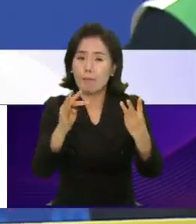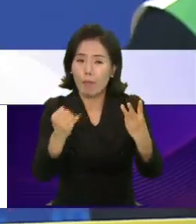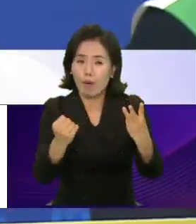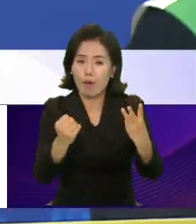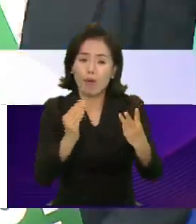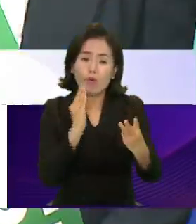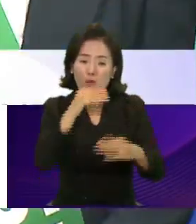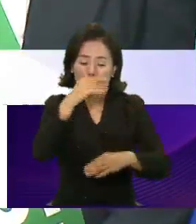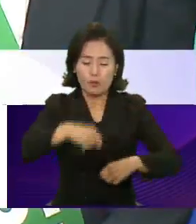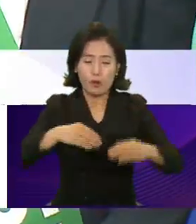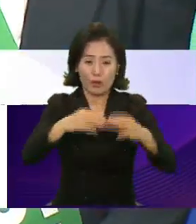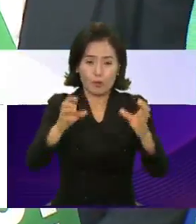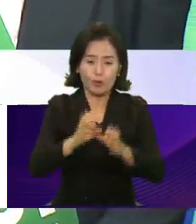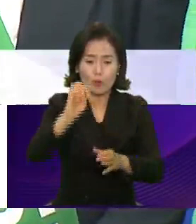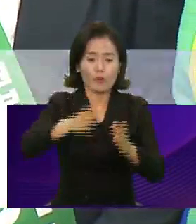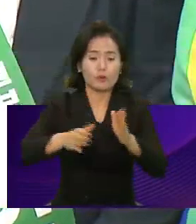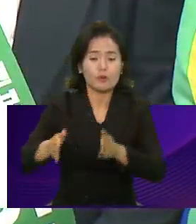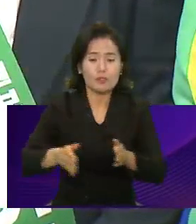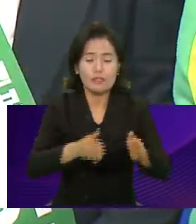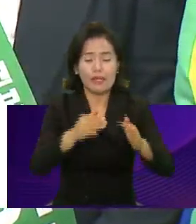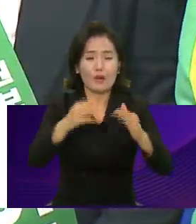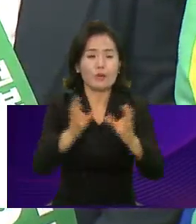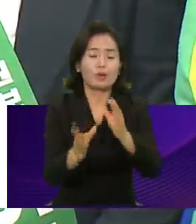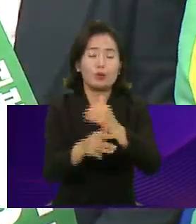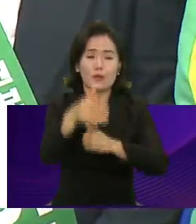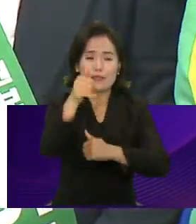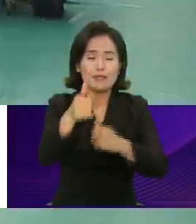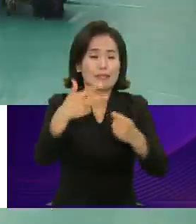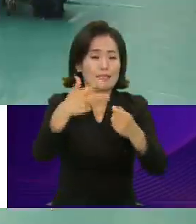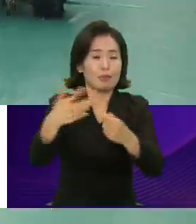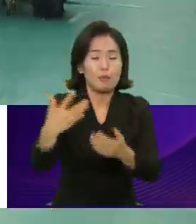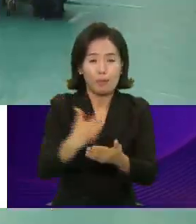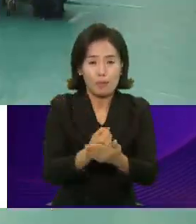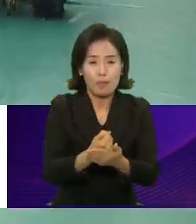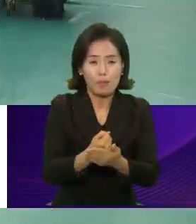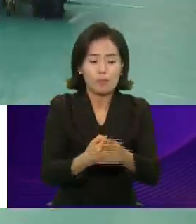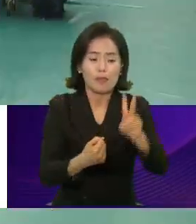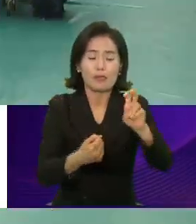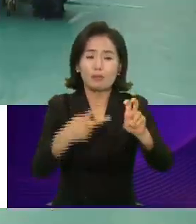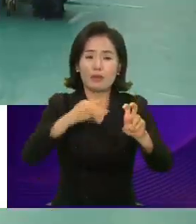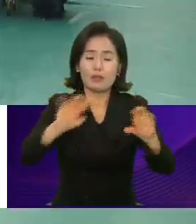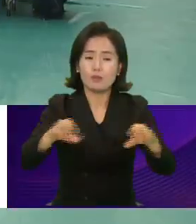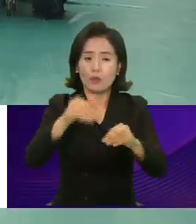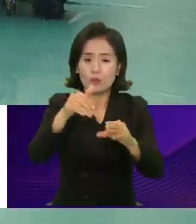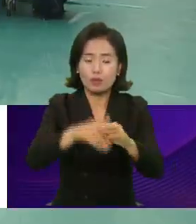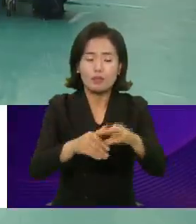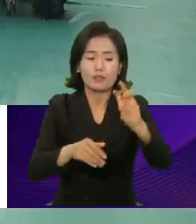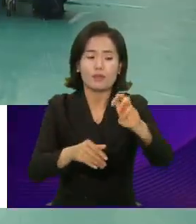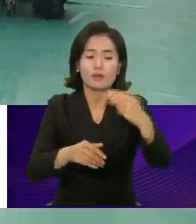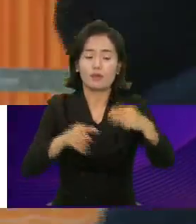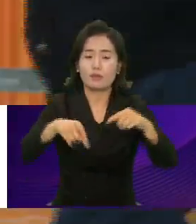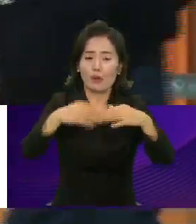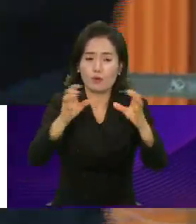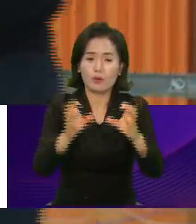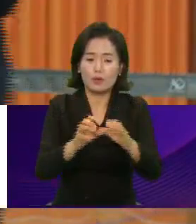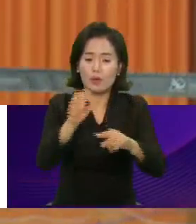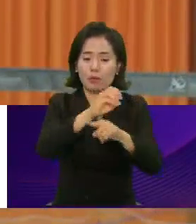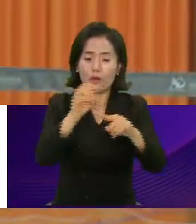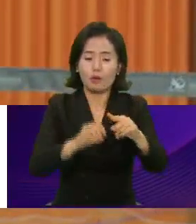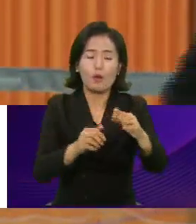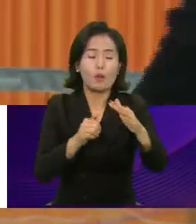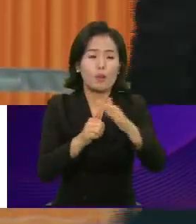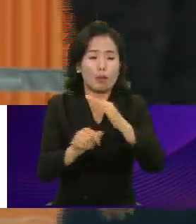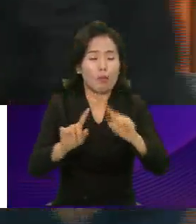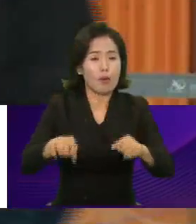문정은 녹색정의당 광주시당위원장이 7번을 받았습니다. 22대 총선에서는 38개 정당이 비례대표에